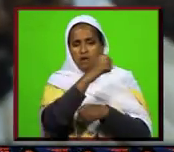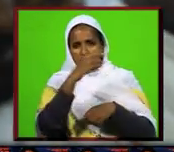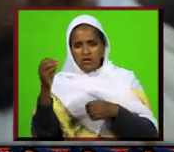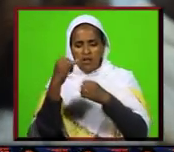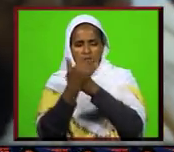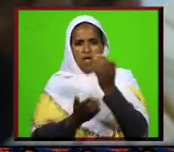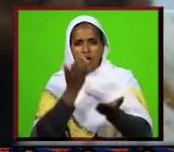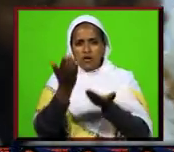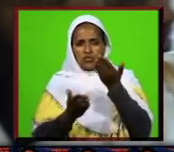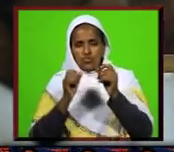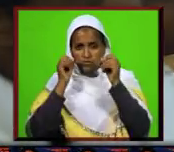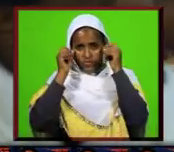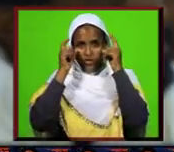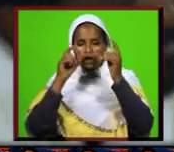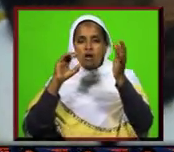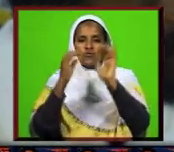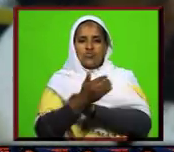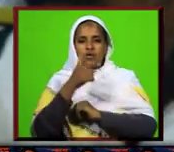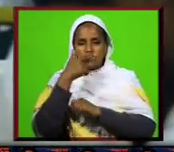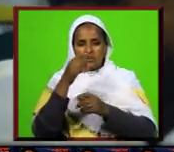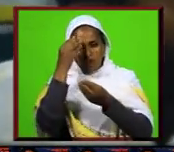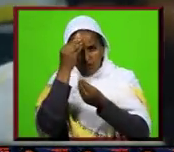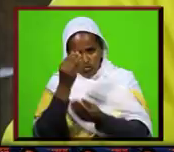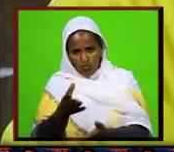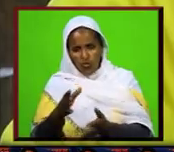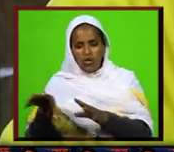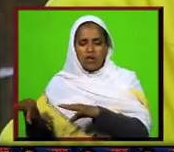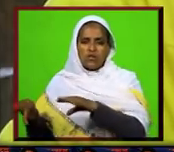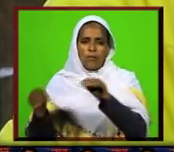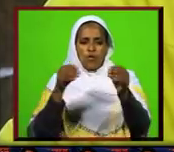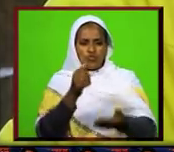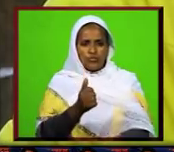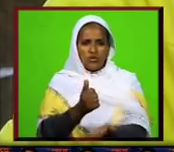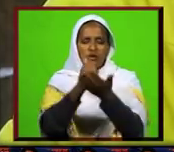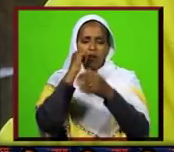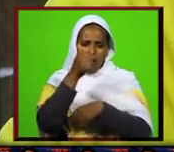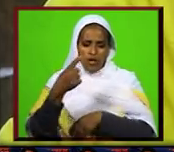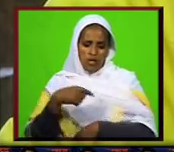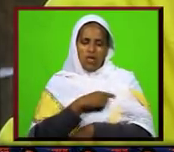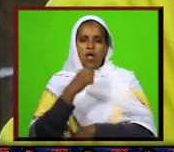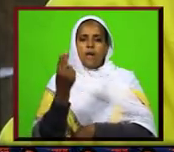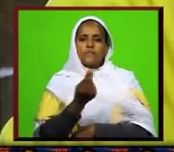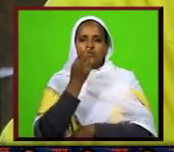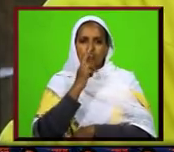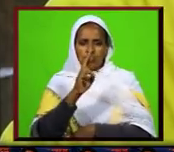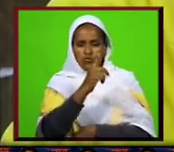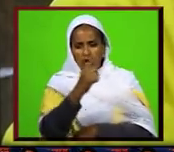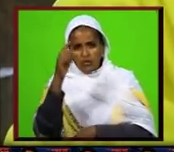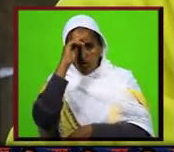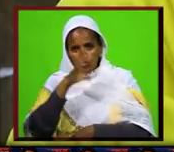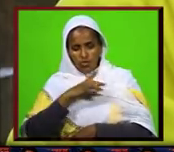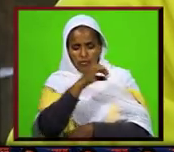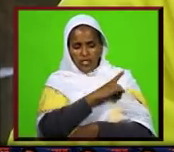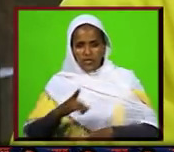ጠንካራና ለአገልግሎት የምንተጋ እንሆናለን ሲል አሳስቧል። ተማሪዎቹን ብንረዳ ነገ እኛንም ይጠቅሙናቸው። እያንዳንዱ